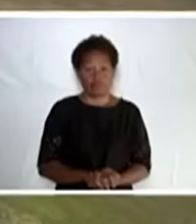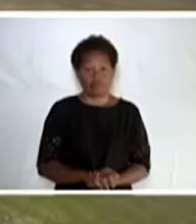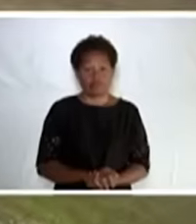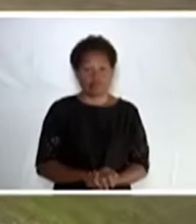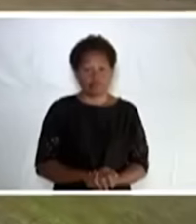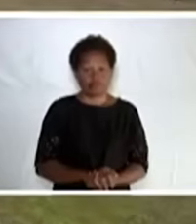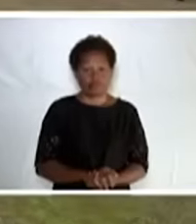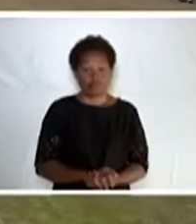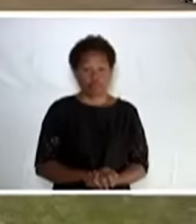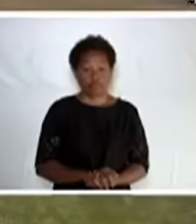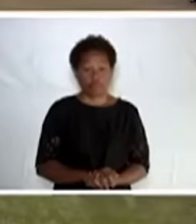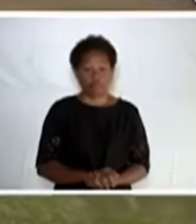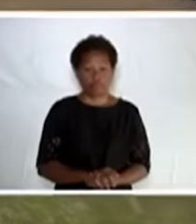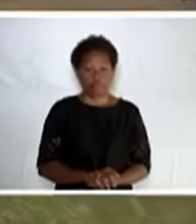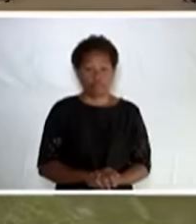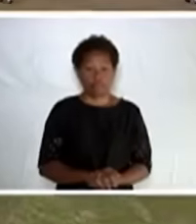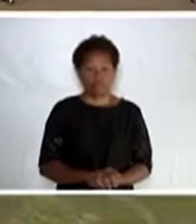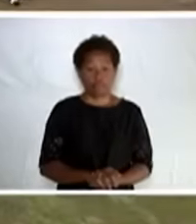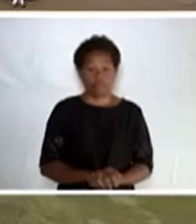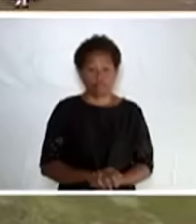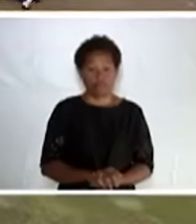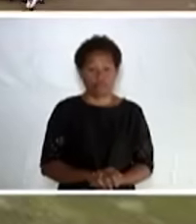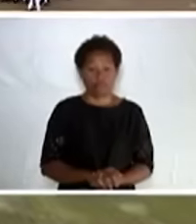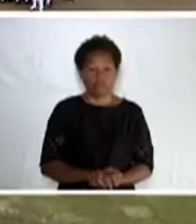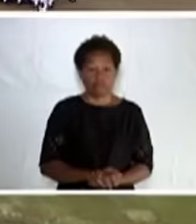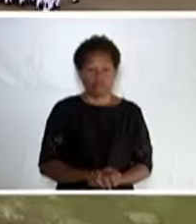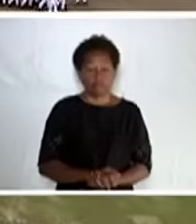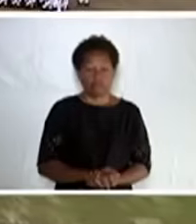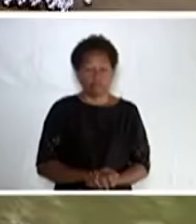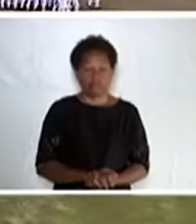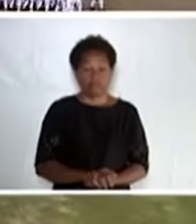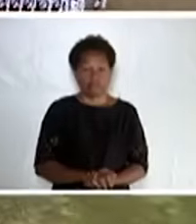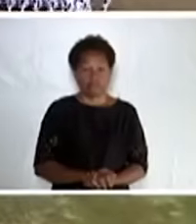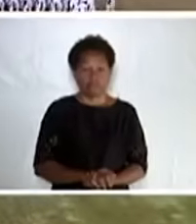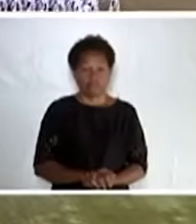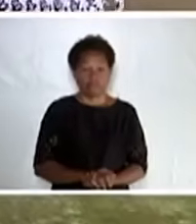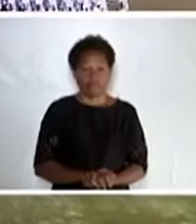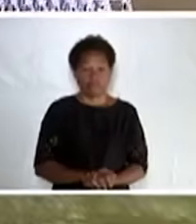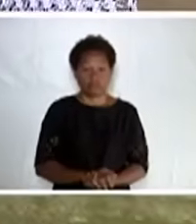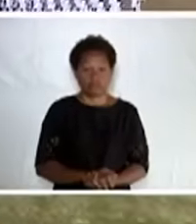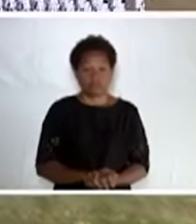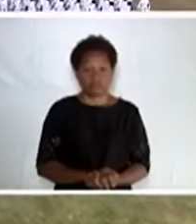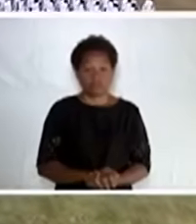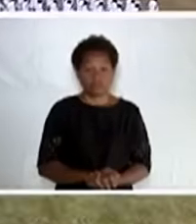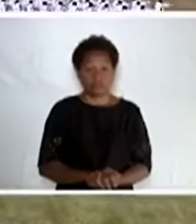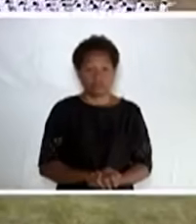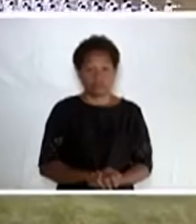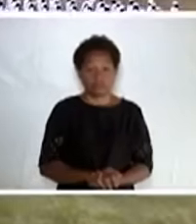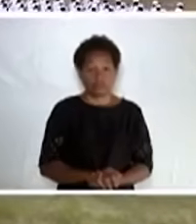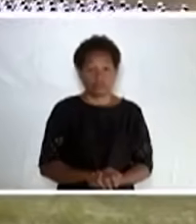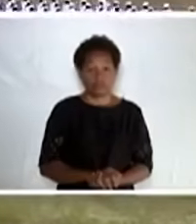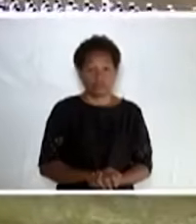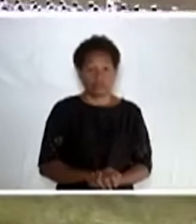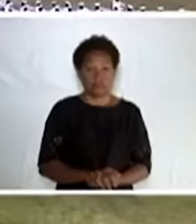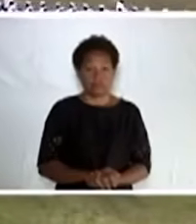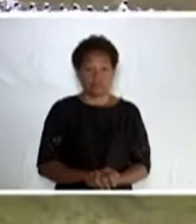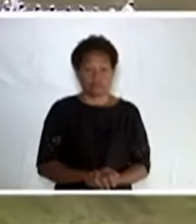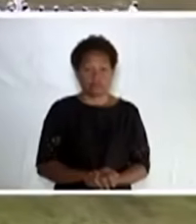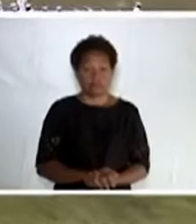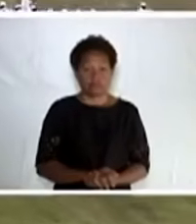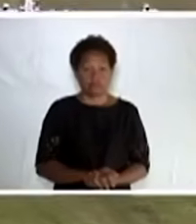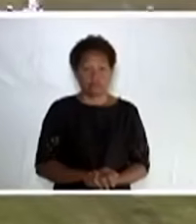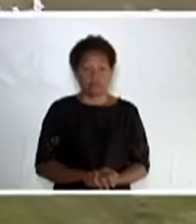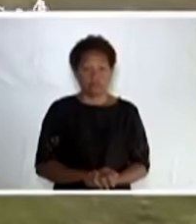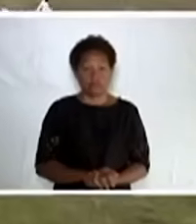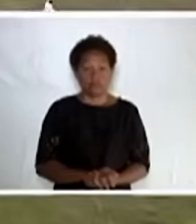पार्क में आज़ादी का परवाना दिया गया था फिजी को, जबकि फिजी के पहले राष्ट्रपति, फिजी के